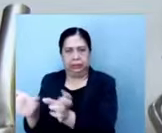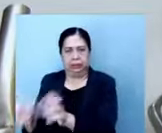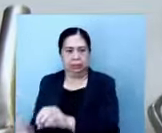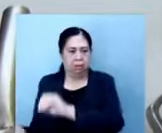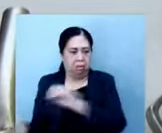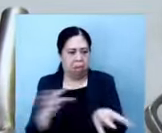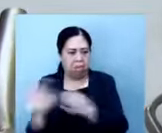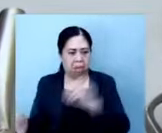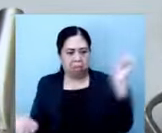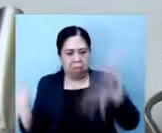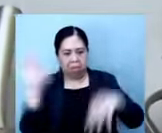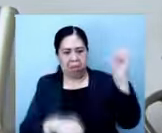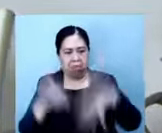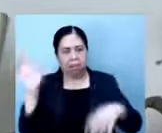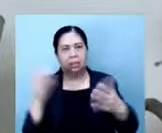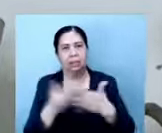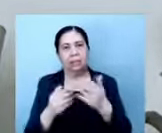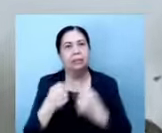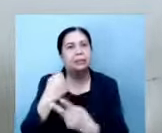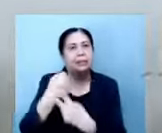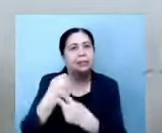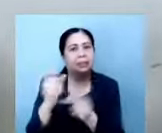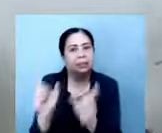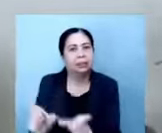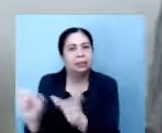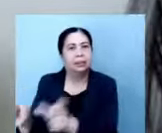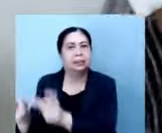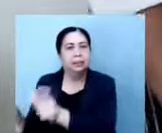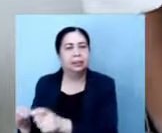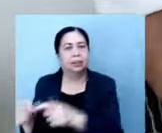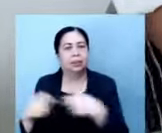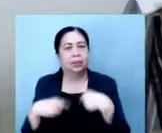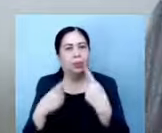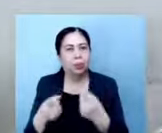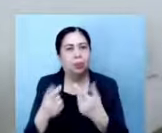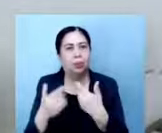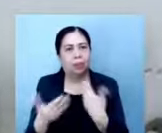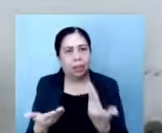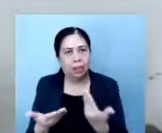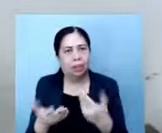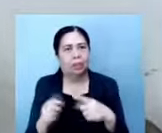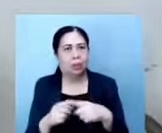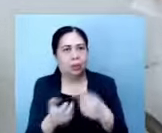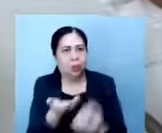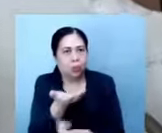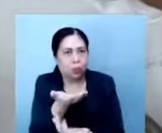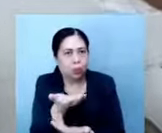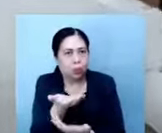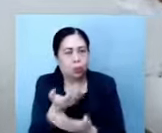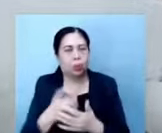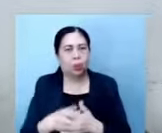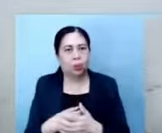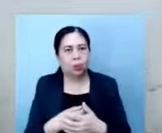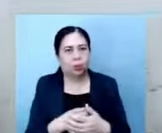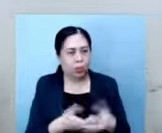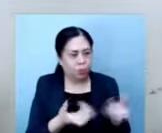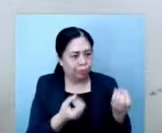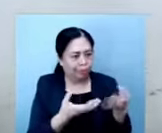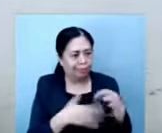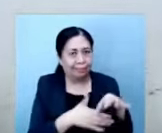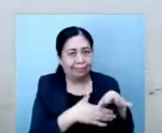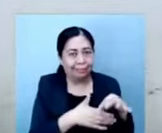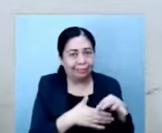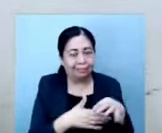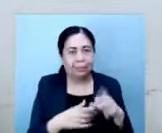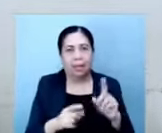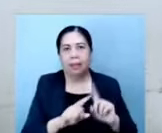yung pinaka-importante. Yes. At habang pinakapakuluan natin yan, Chef, yung overload natin, mga kapuso, sabi nga natin, meron tayo lahat ng